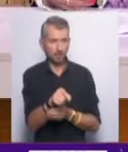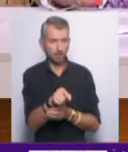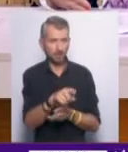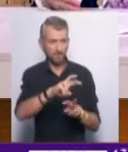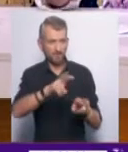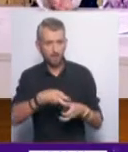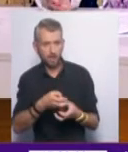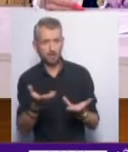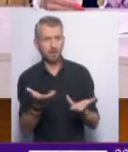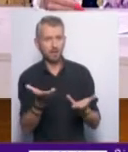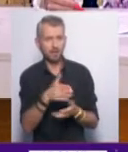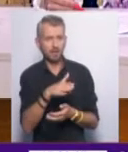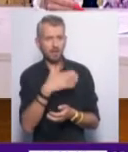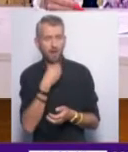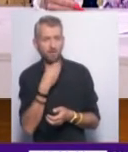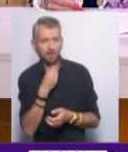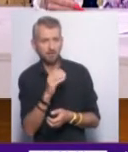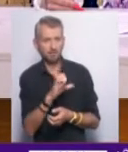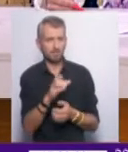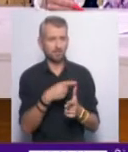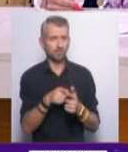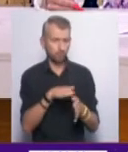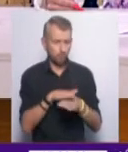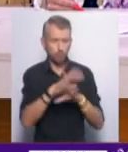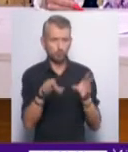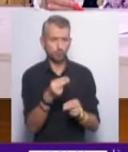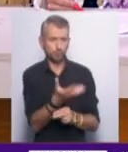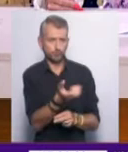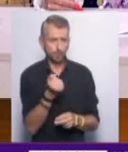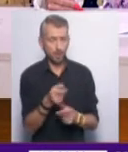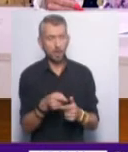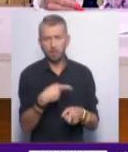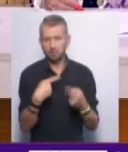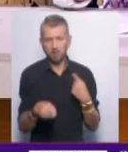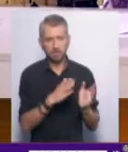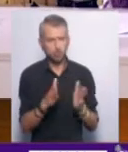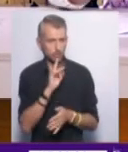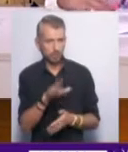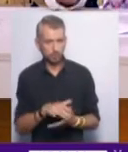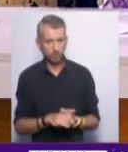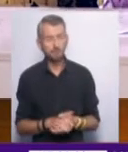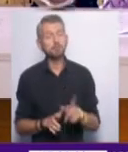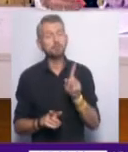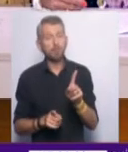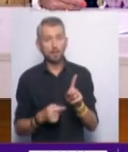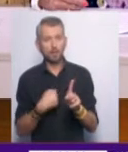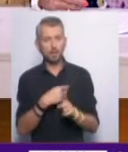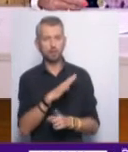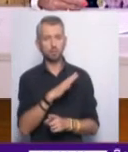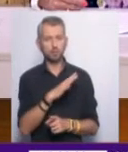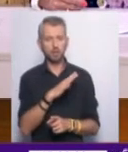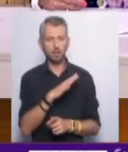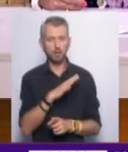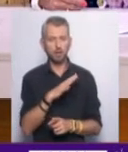чи якийсь аванс, чи в повному обсязі. Інакше ми порядку не наведемо. А от пані Тетяно, ви... До речі, я була